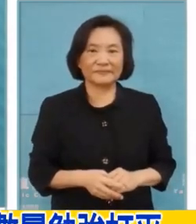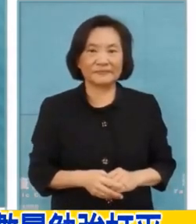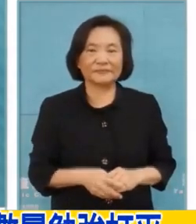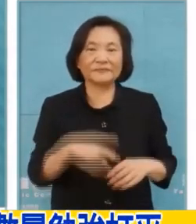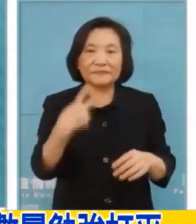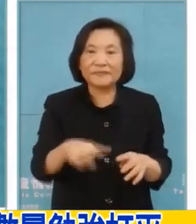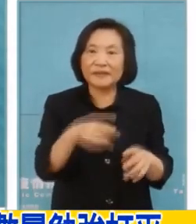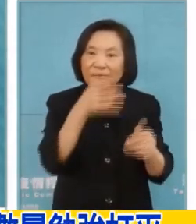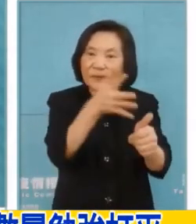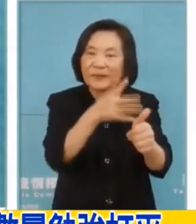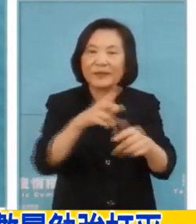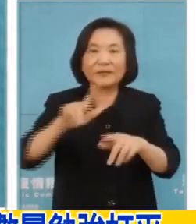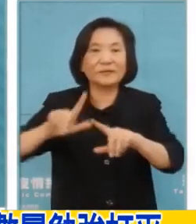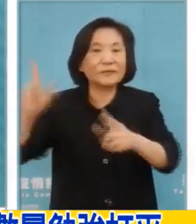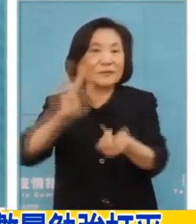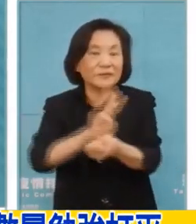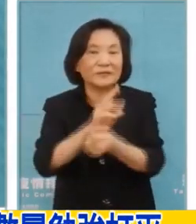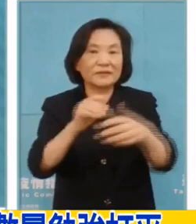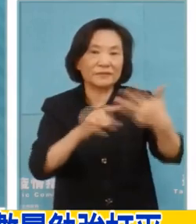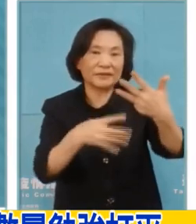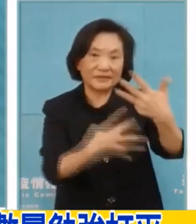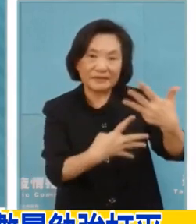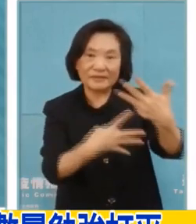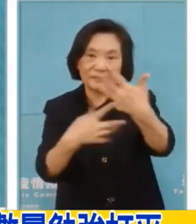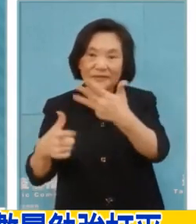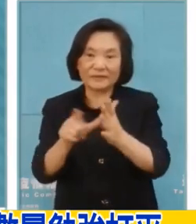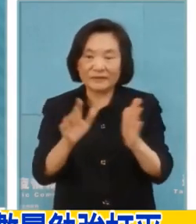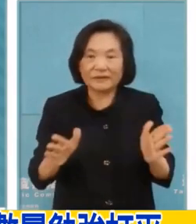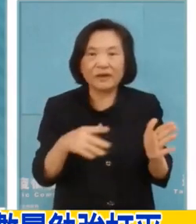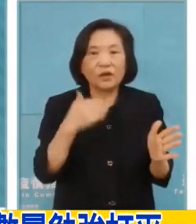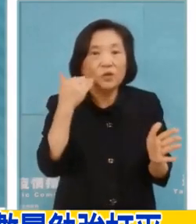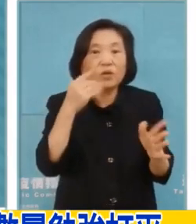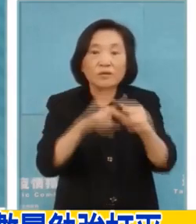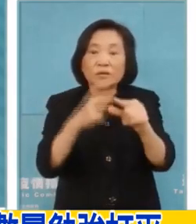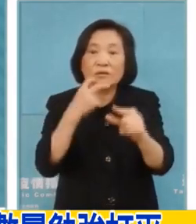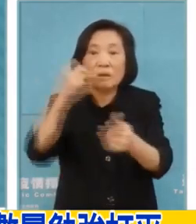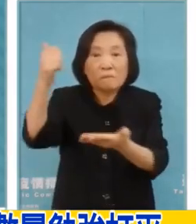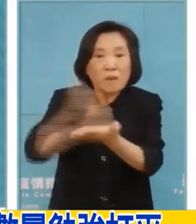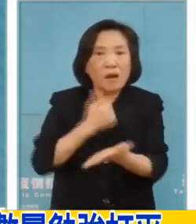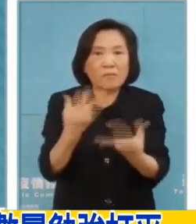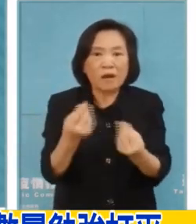的是台北市政府的说明哦。而针对疫苗的情况，其实还是会分两段式来施打的。再来讲。